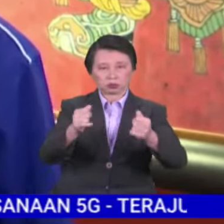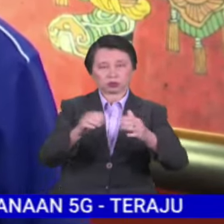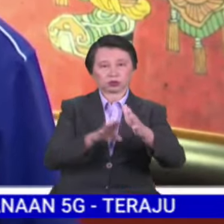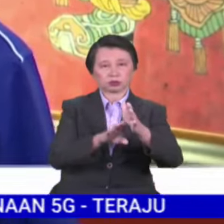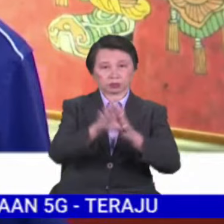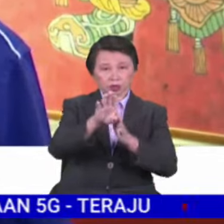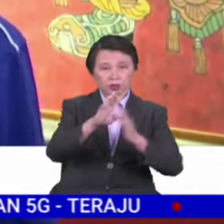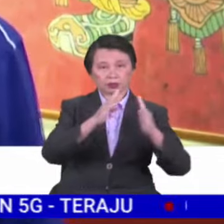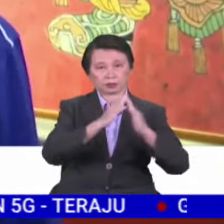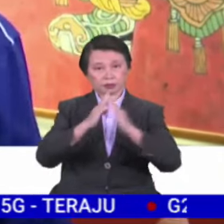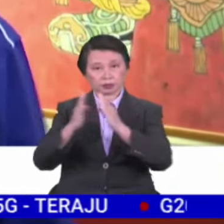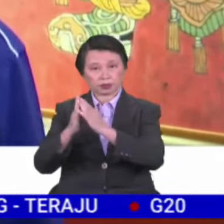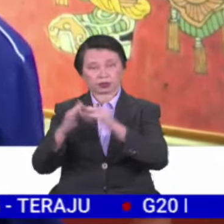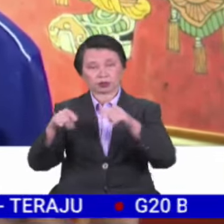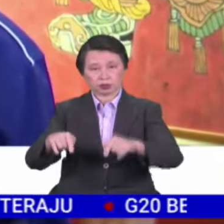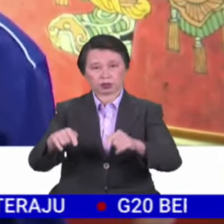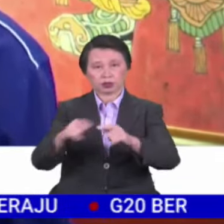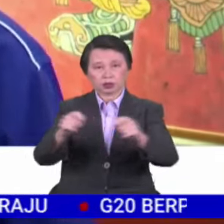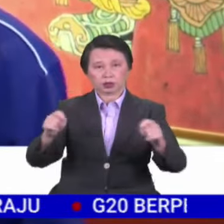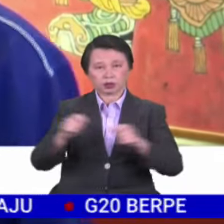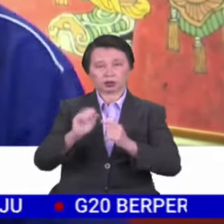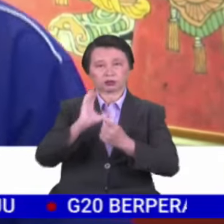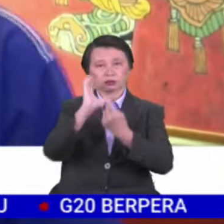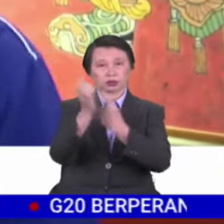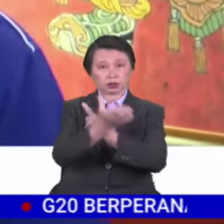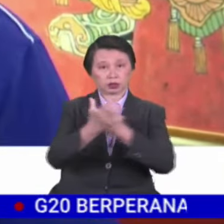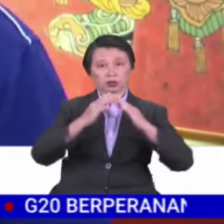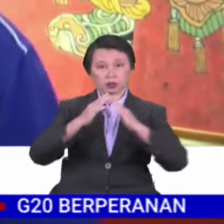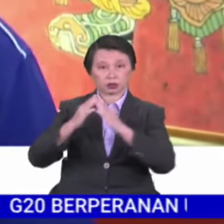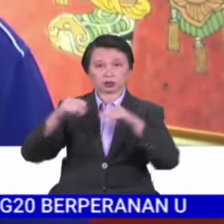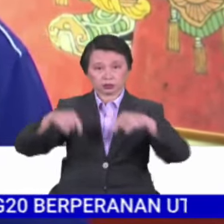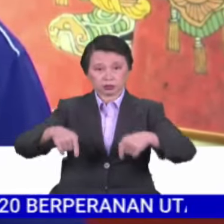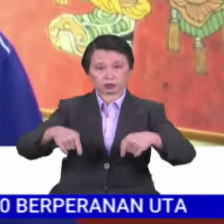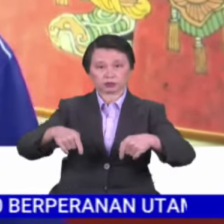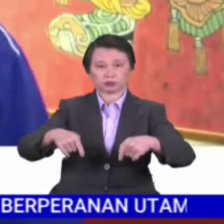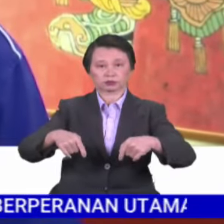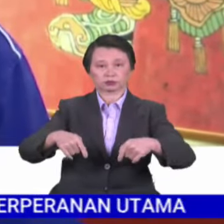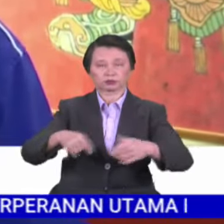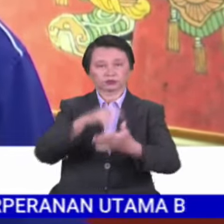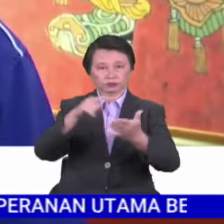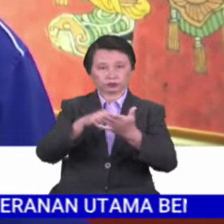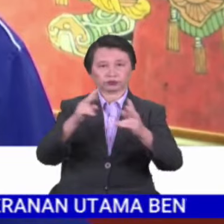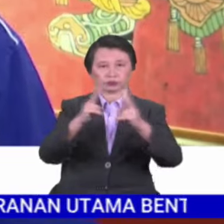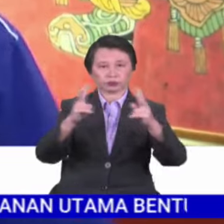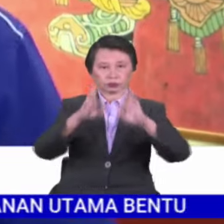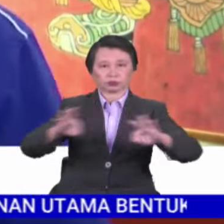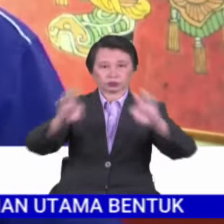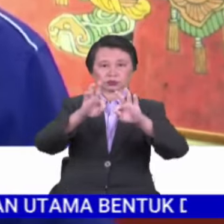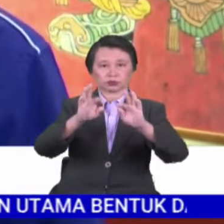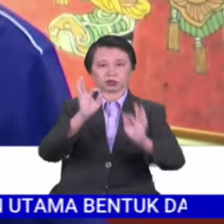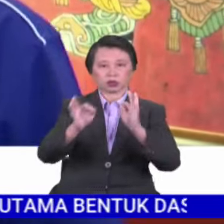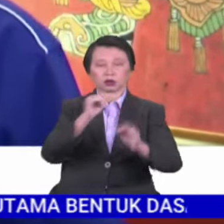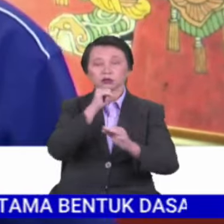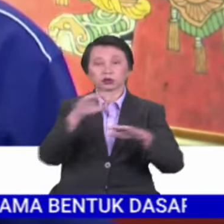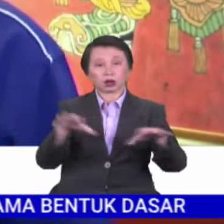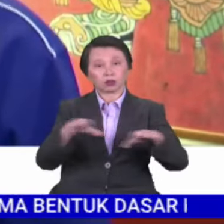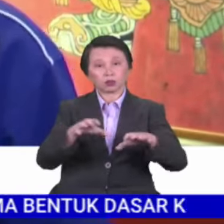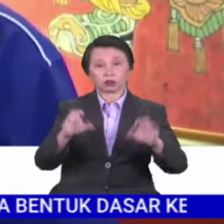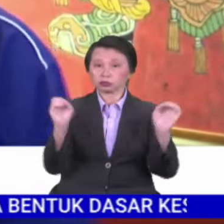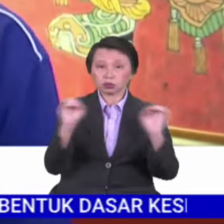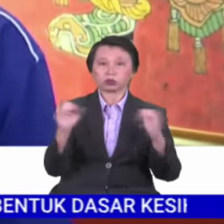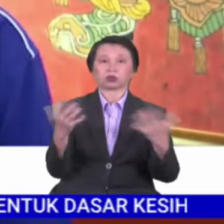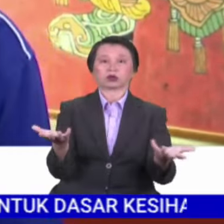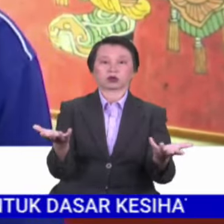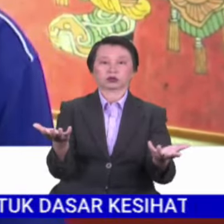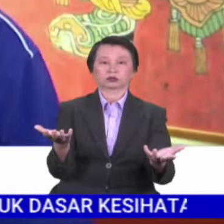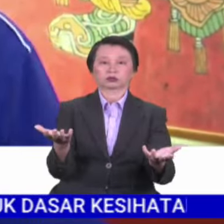membangunkan bandar kita sebagai satu agriculture trading hub di sini. Ini amat penting. Kalau kita tak buat ini, memang tak